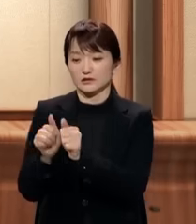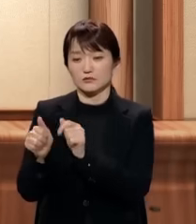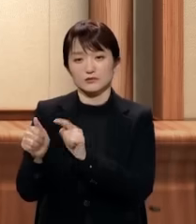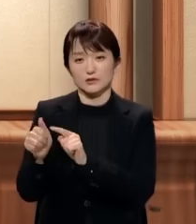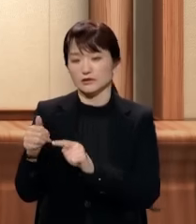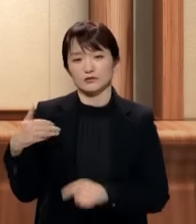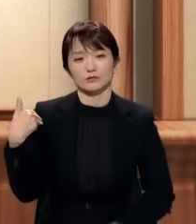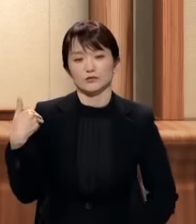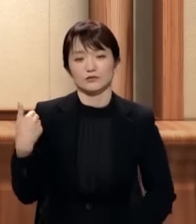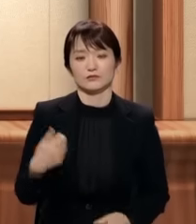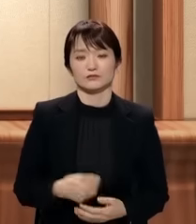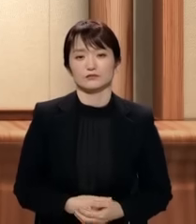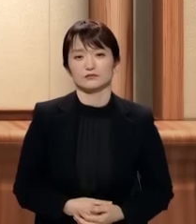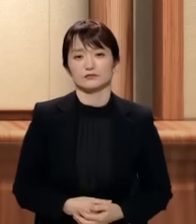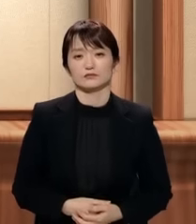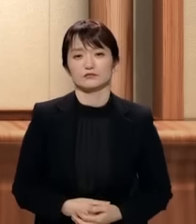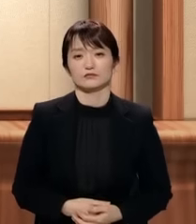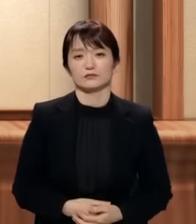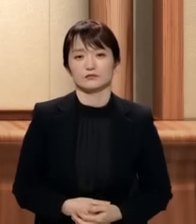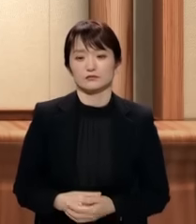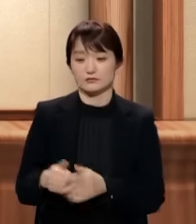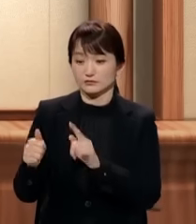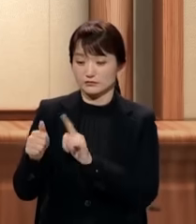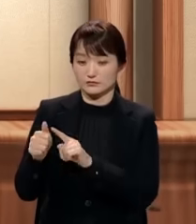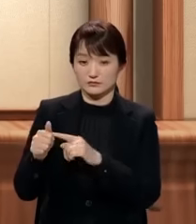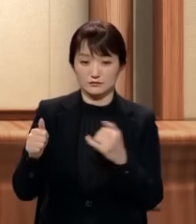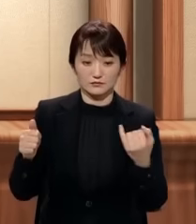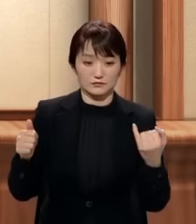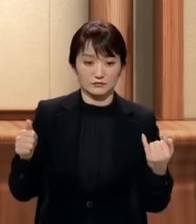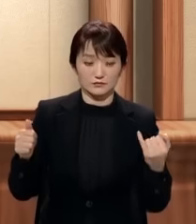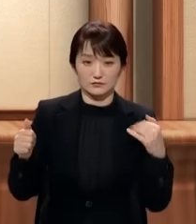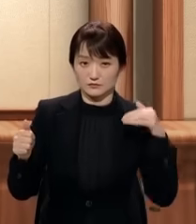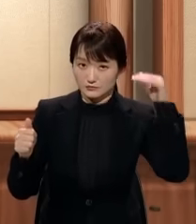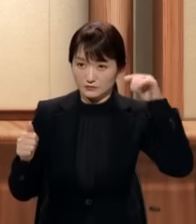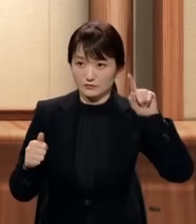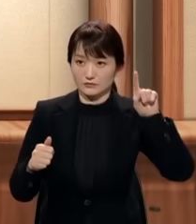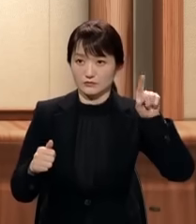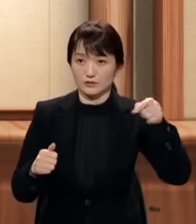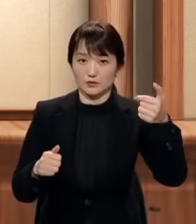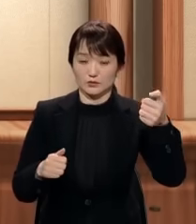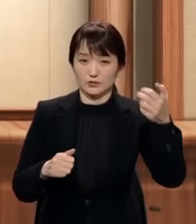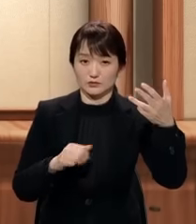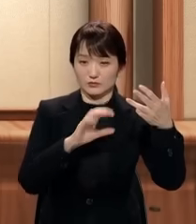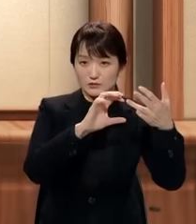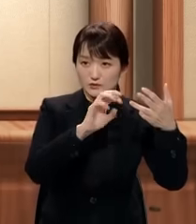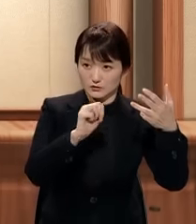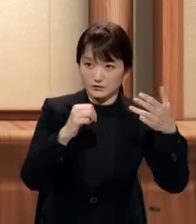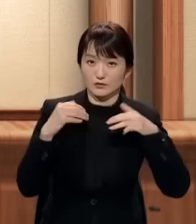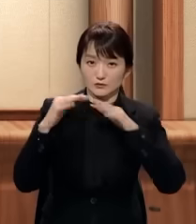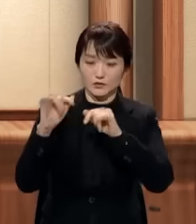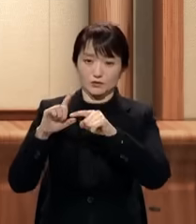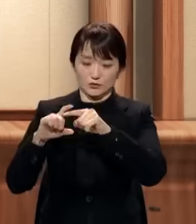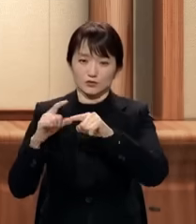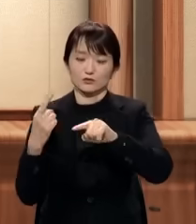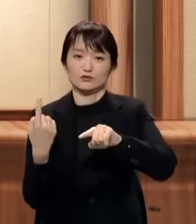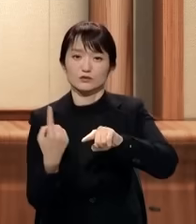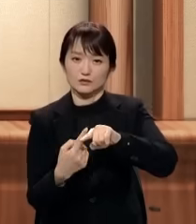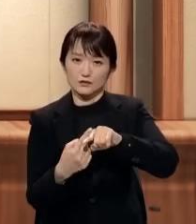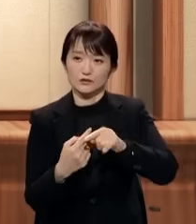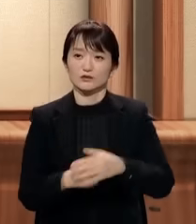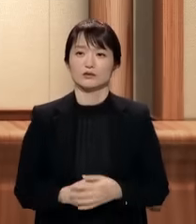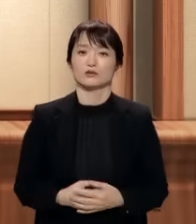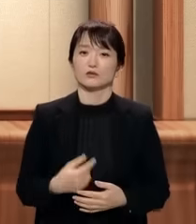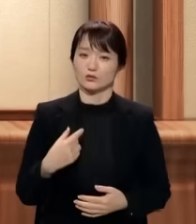했습니다 여기에 더해서이 남성이 아이의 키가 158cm이 성인 평균 정도의 체격이 당시에 옷이나 어떤